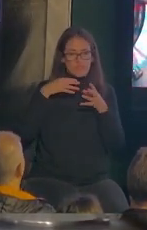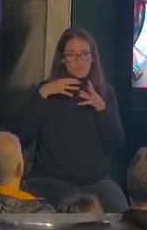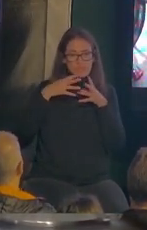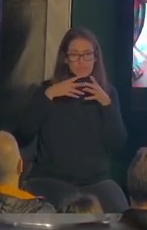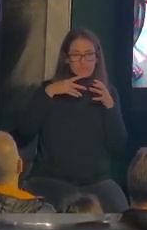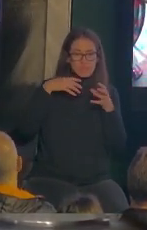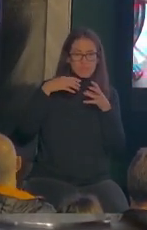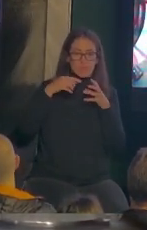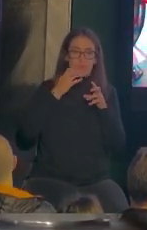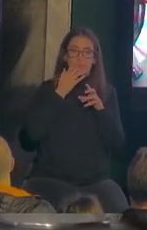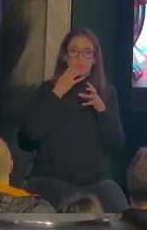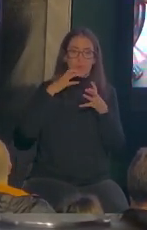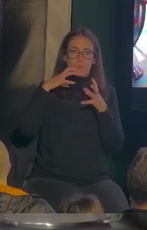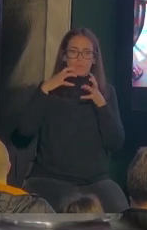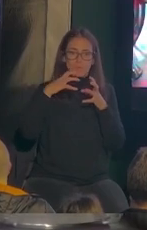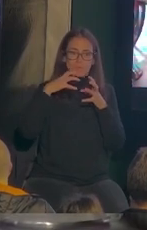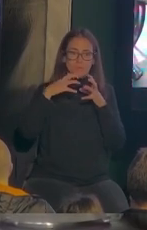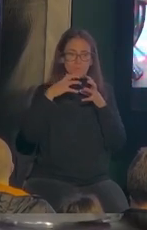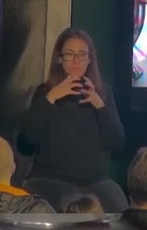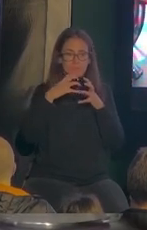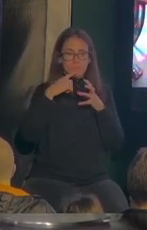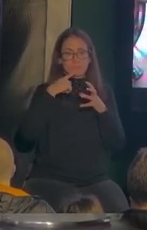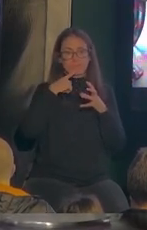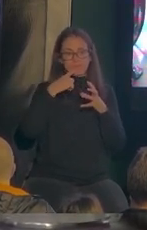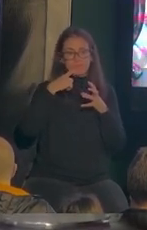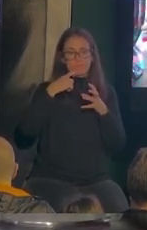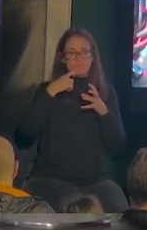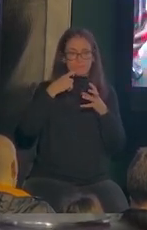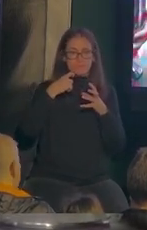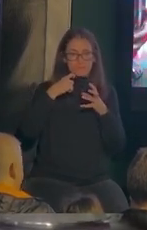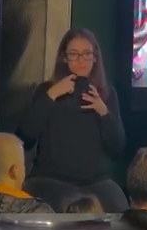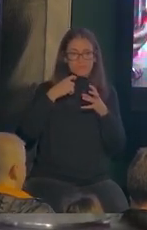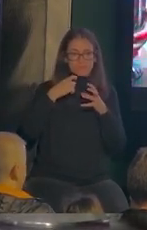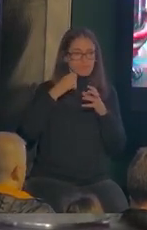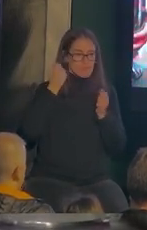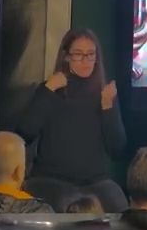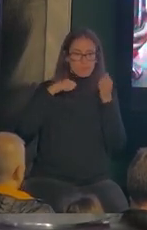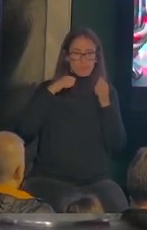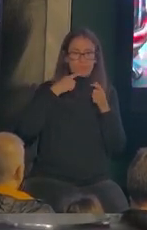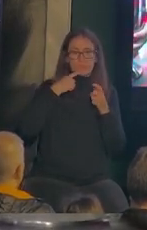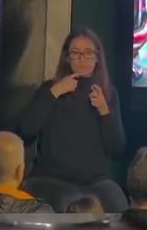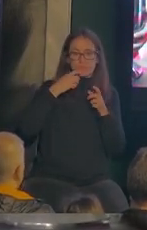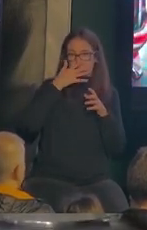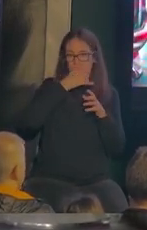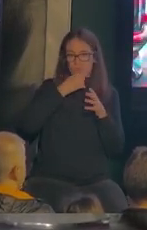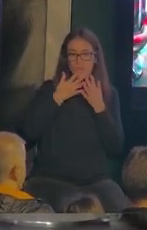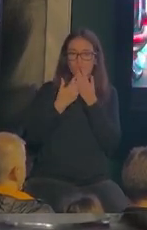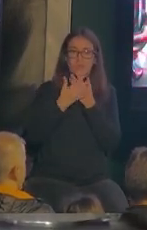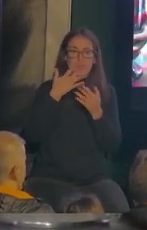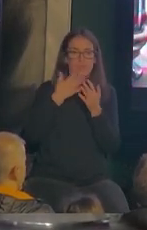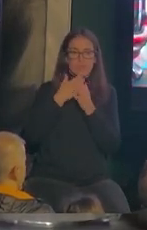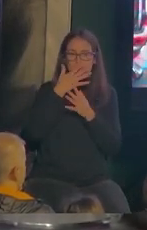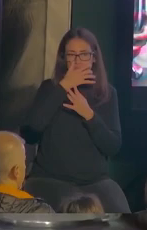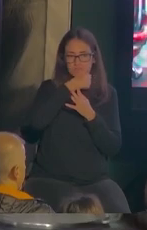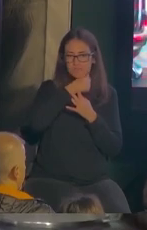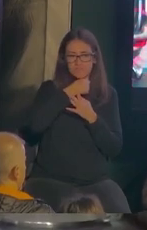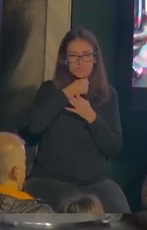part, gelificada o líquida, el que passaria és que no es barrejaria bé i